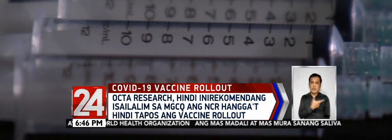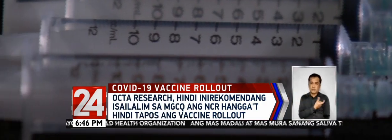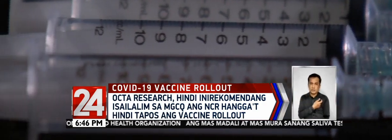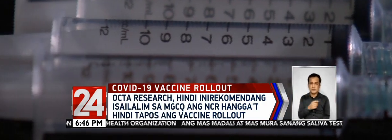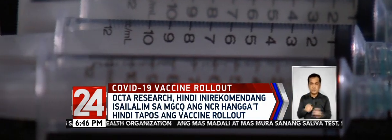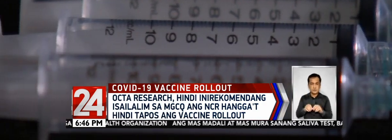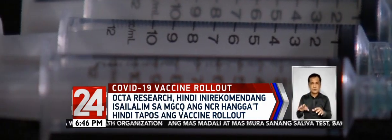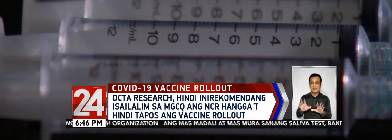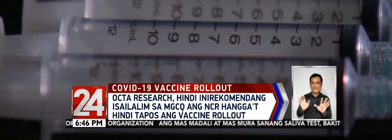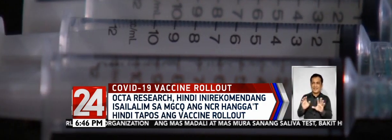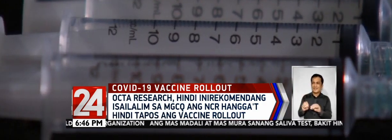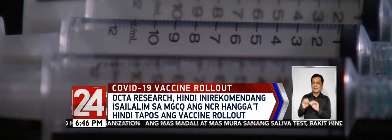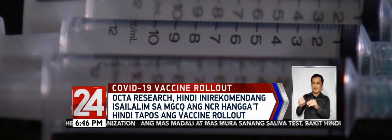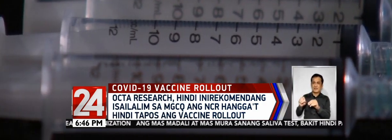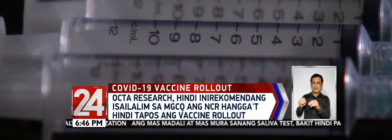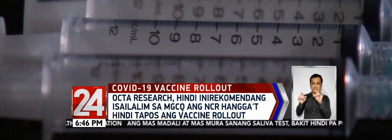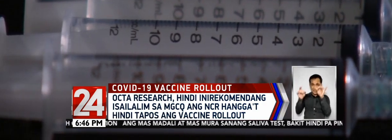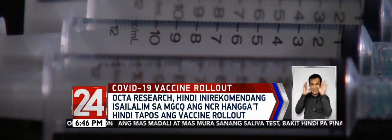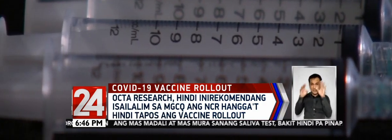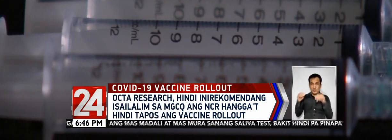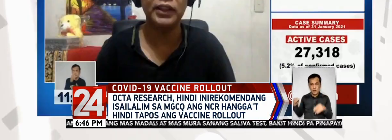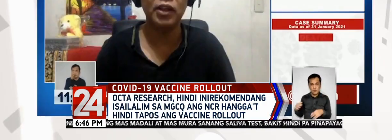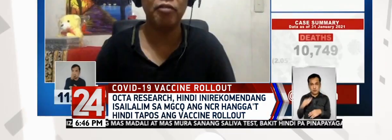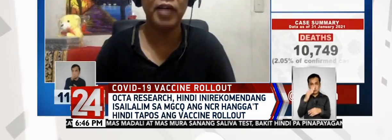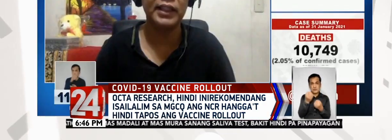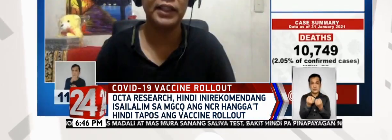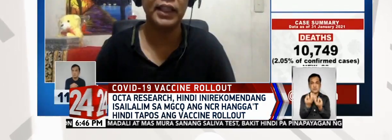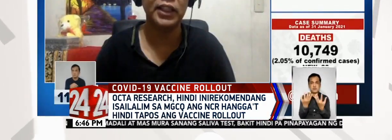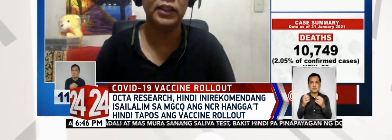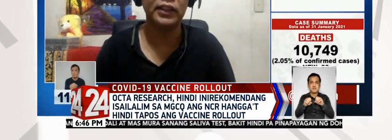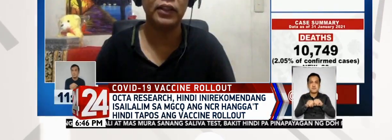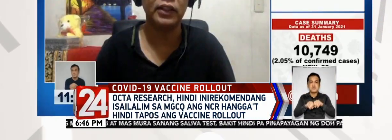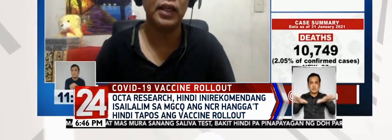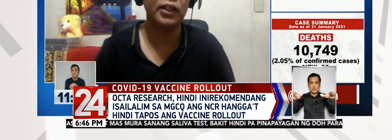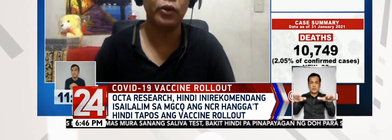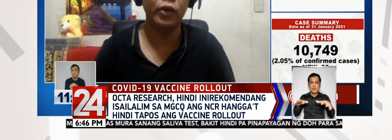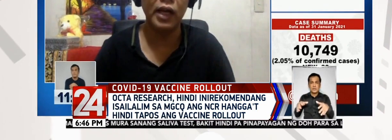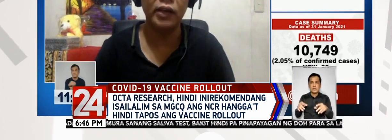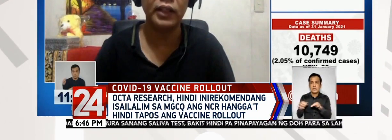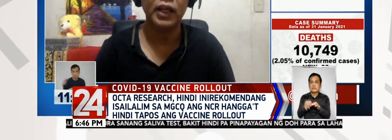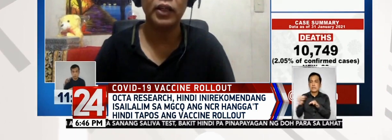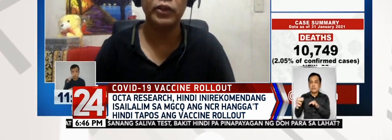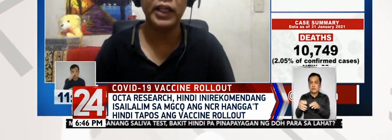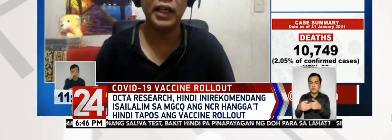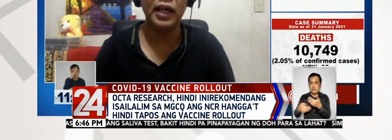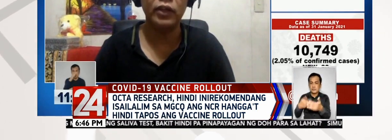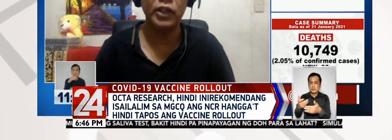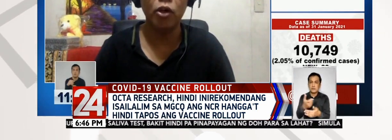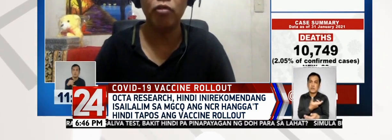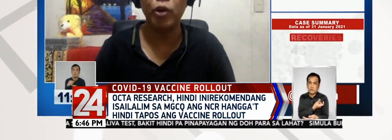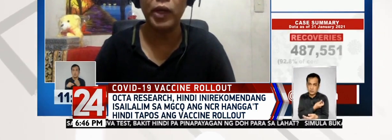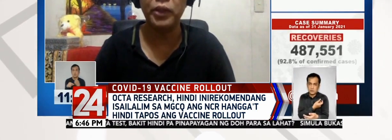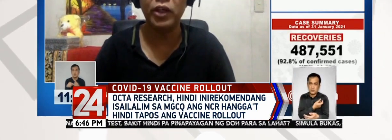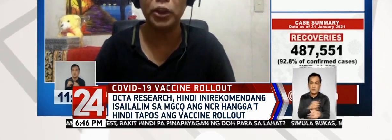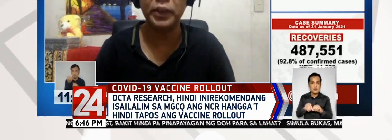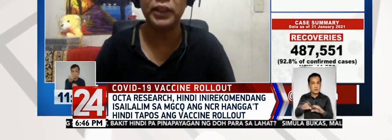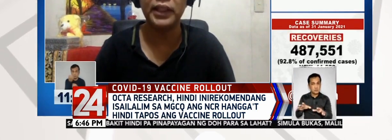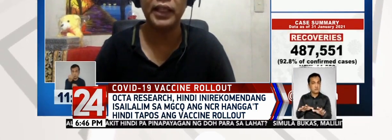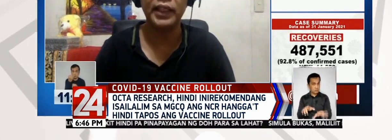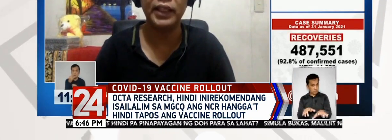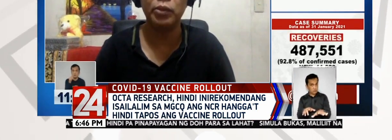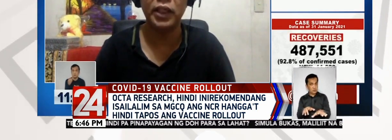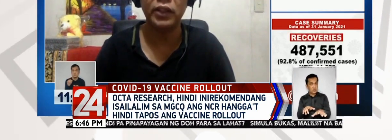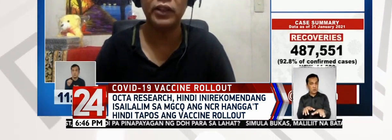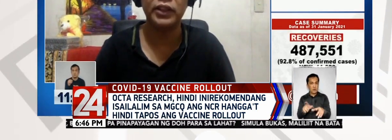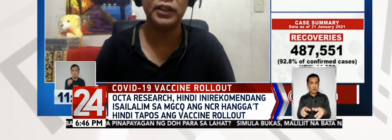surge while we're rolling out the vaccine kasi it will delay the process of vaccination, the rollout. Kung na-overwhelm yung